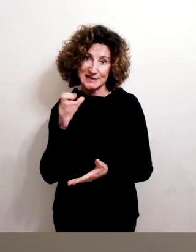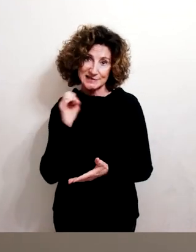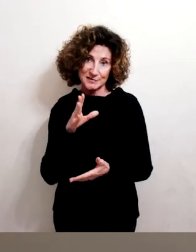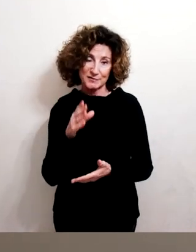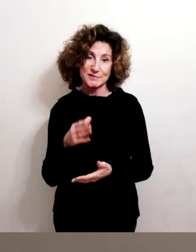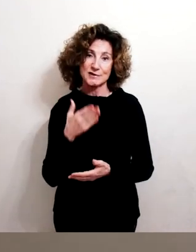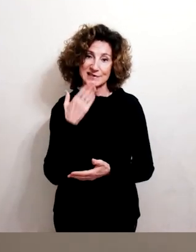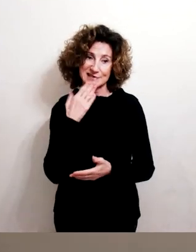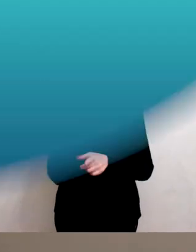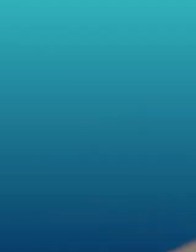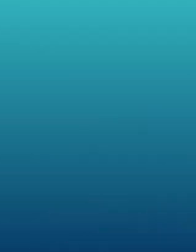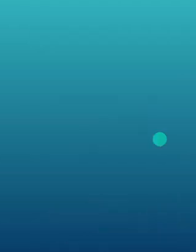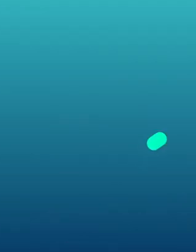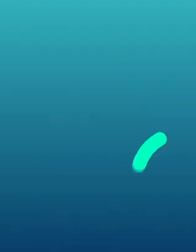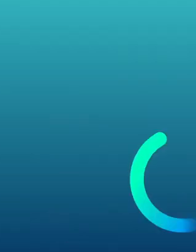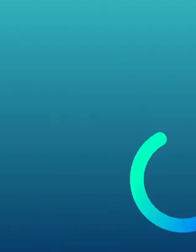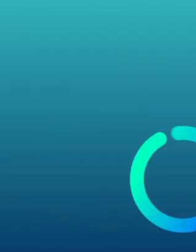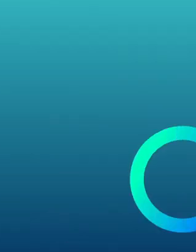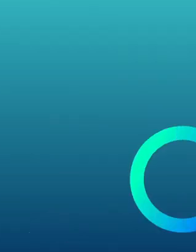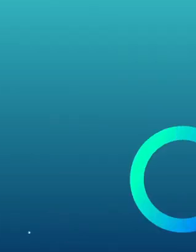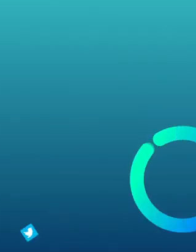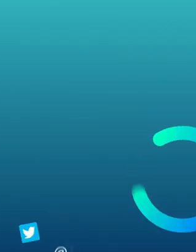grazie a voi grazie